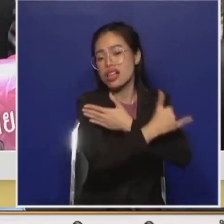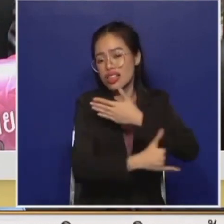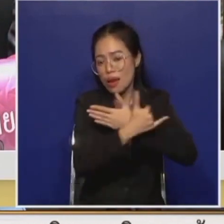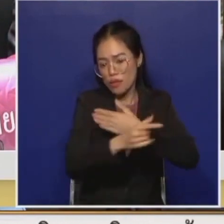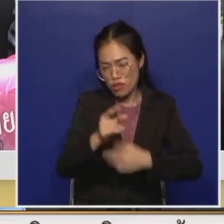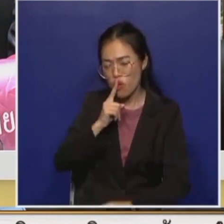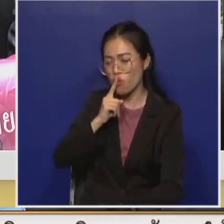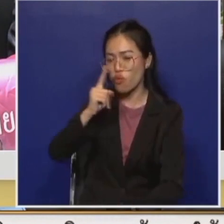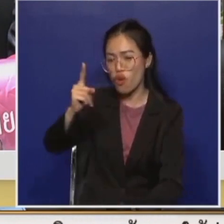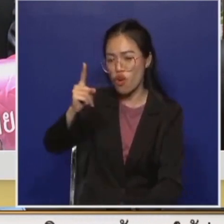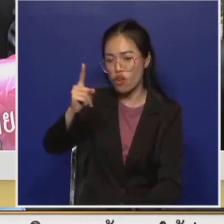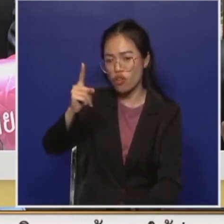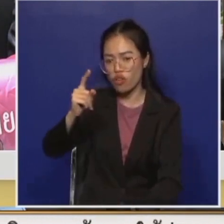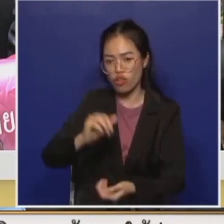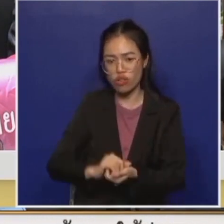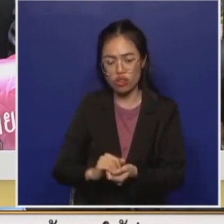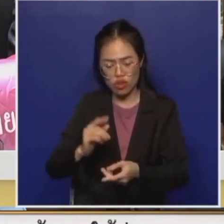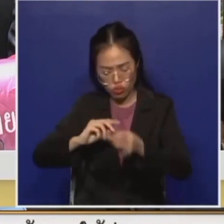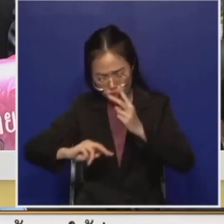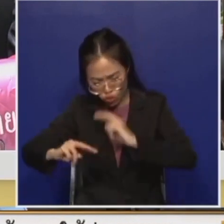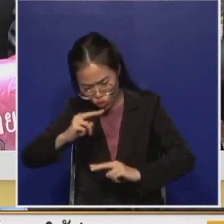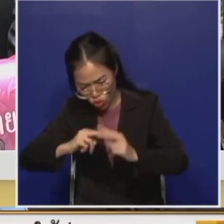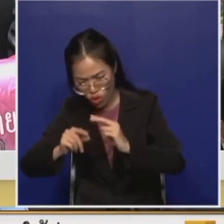กระบวนการเข้าสู่การต่อชู้ข้อพิภาช